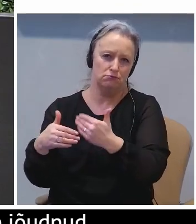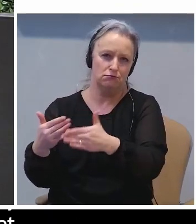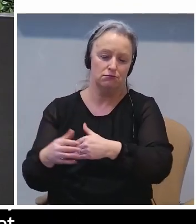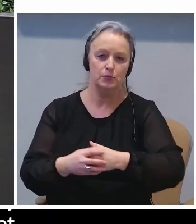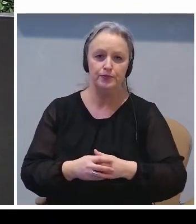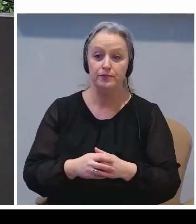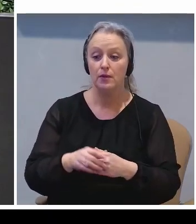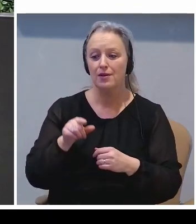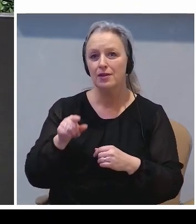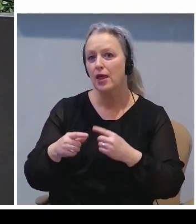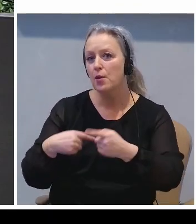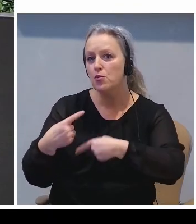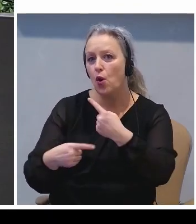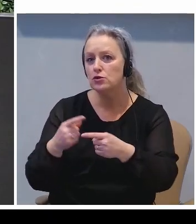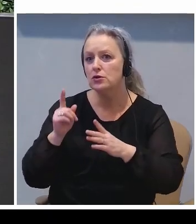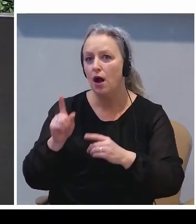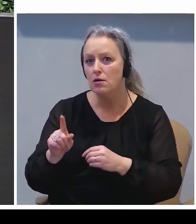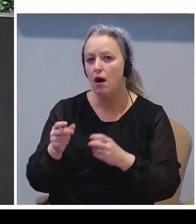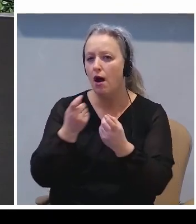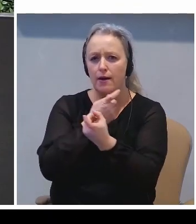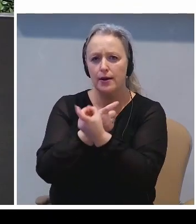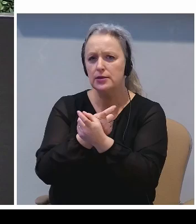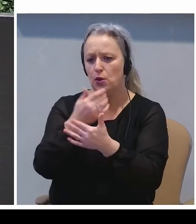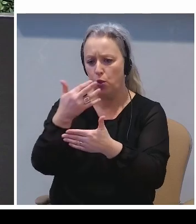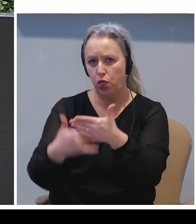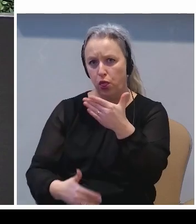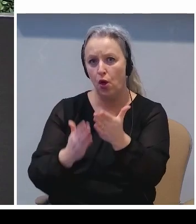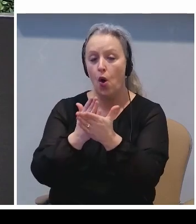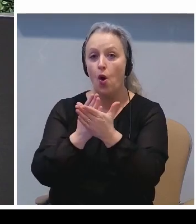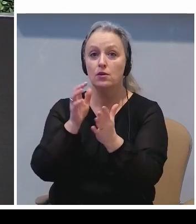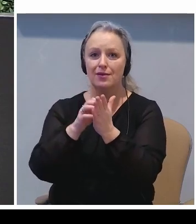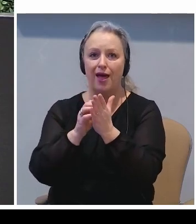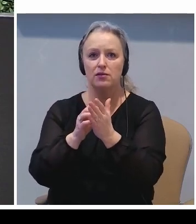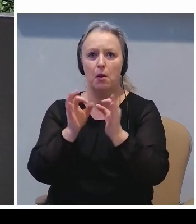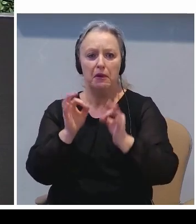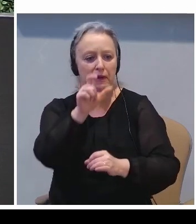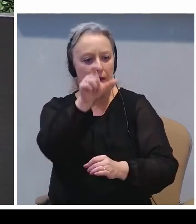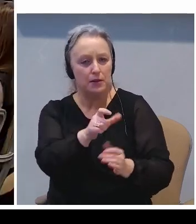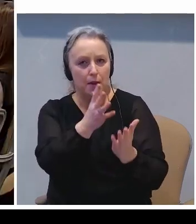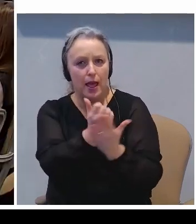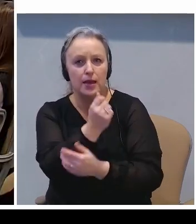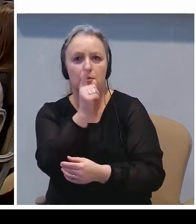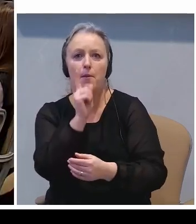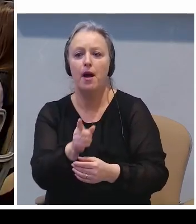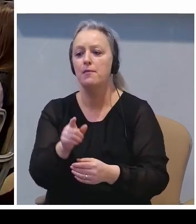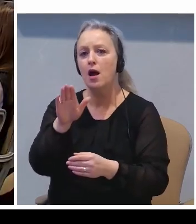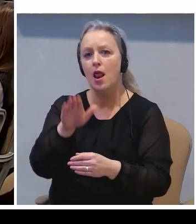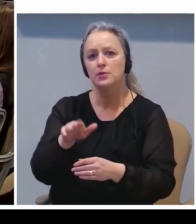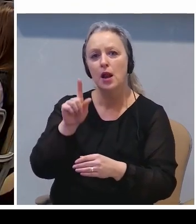Selles protsessis on aga arvukalt riske. Peame leidma doonori, peame lapsele kemoteraapiat